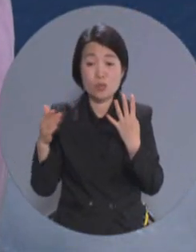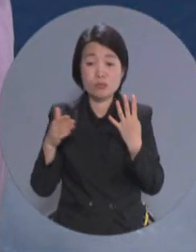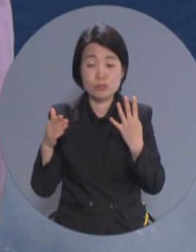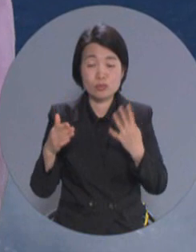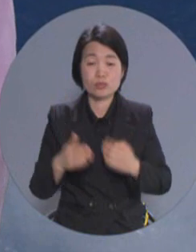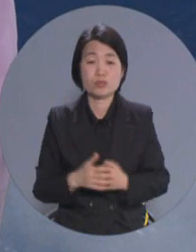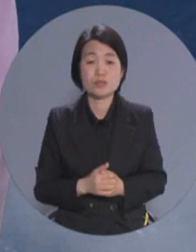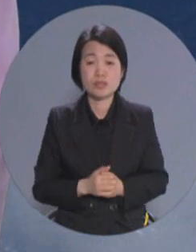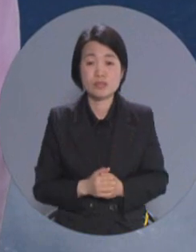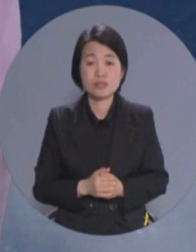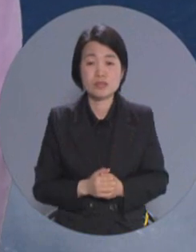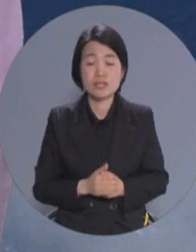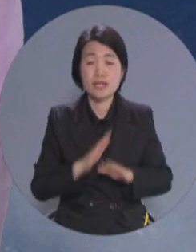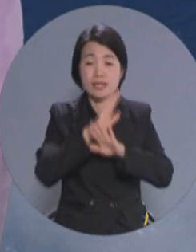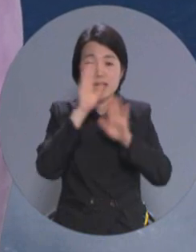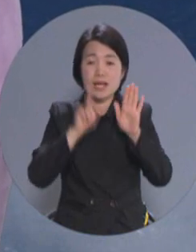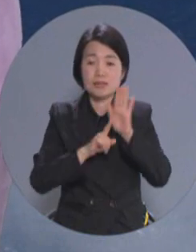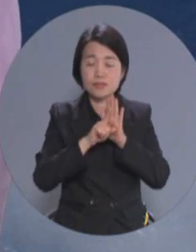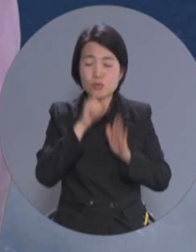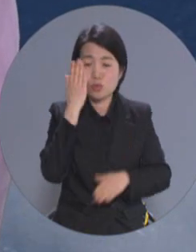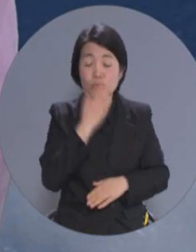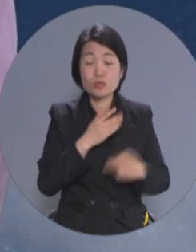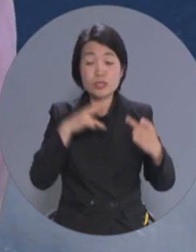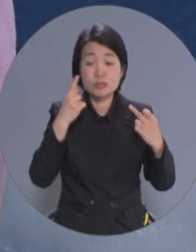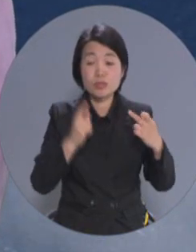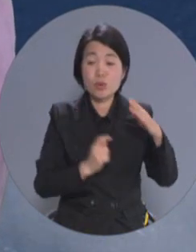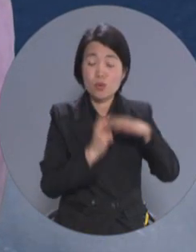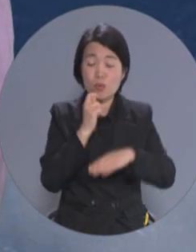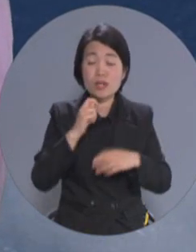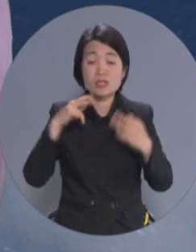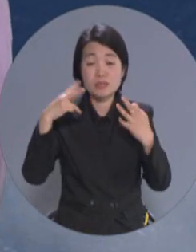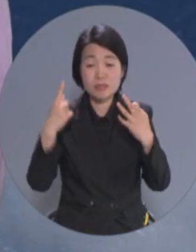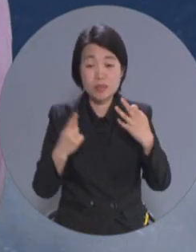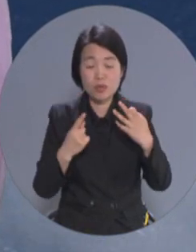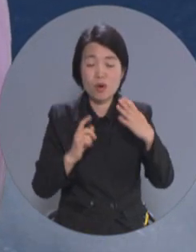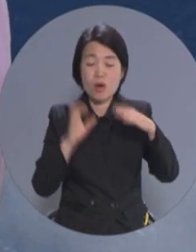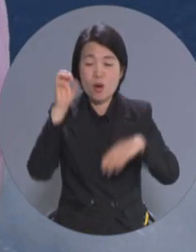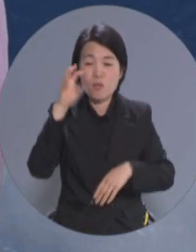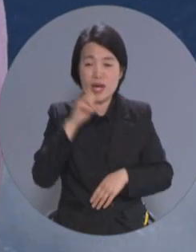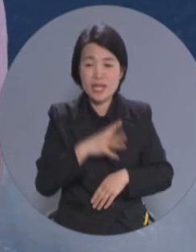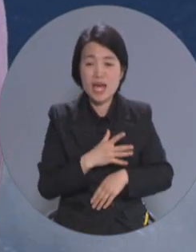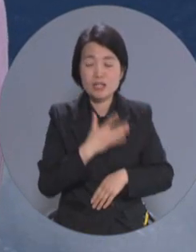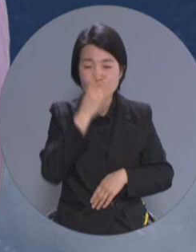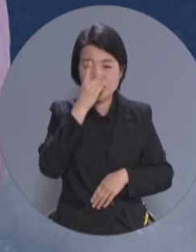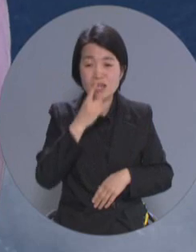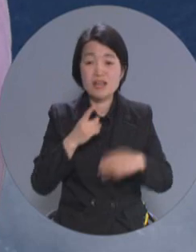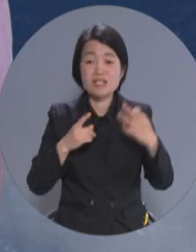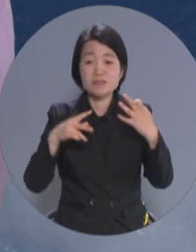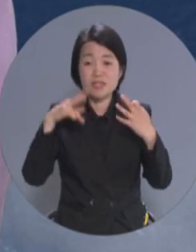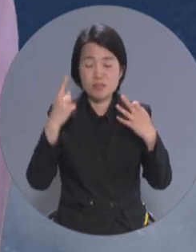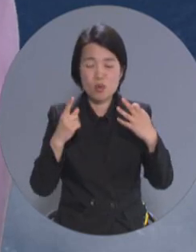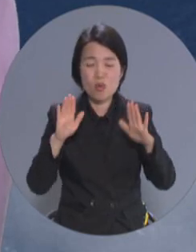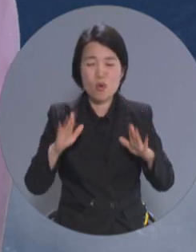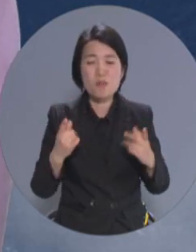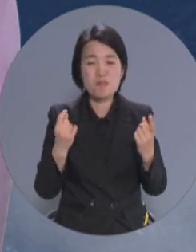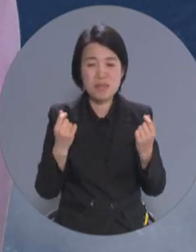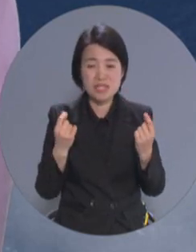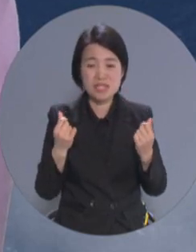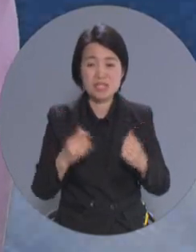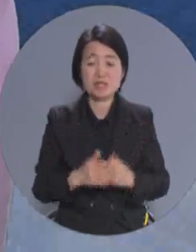보이겠습니다 한낮기온은 여수가 12도 고흥 13도 광양 순천 14도로 오늘과